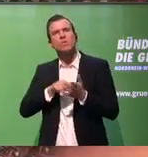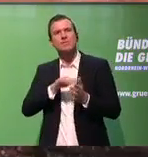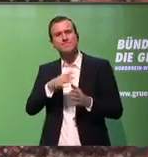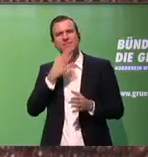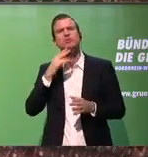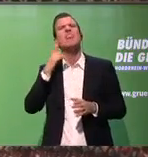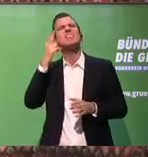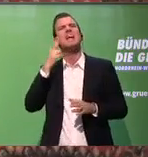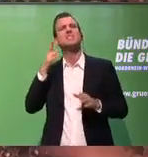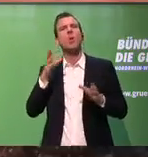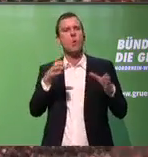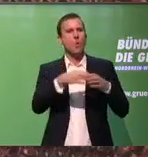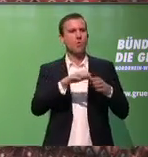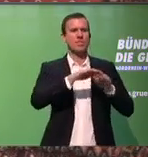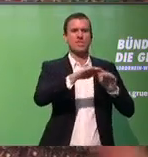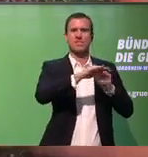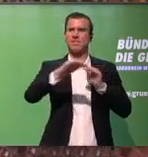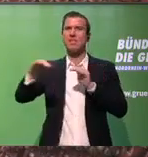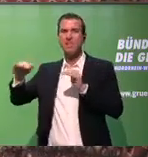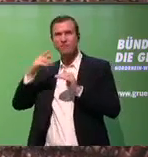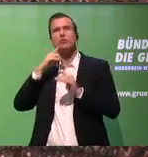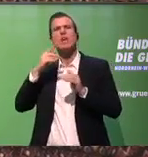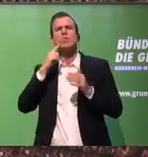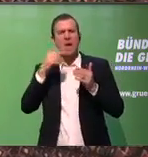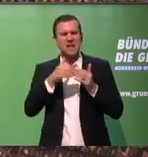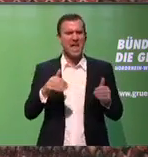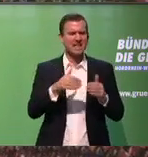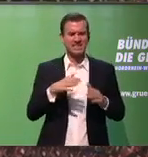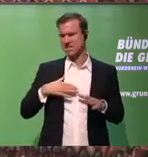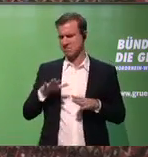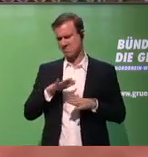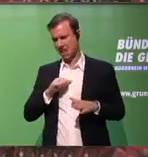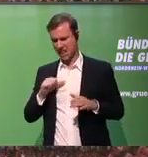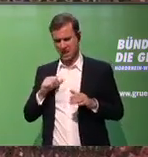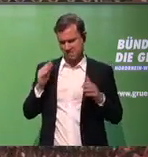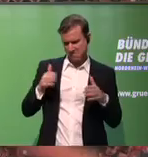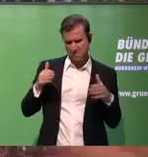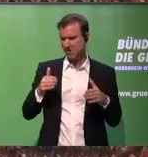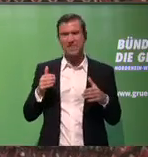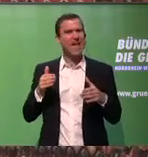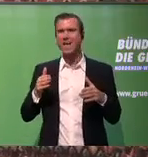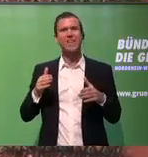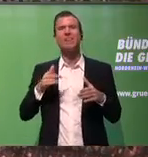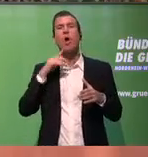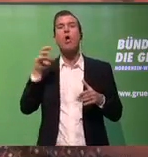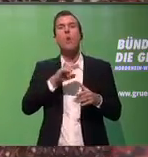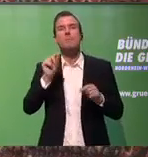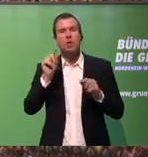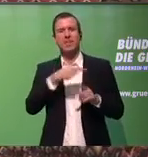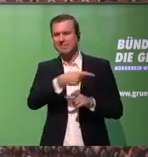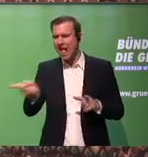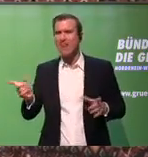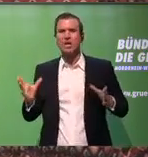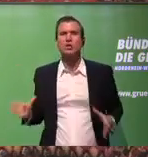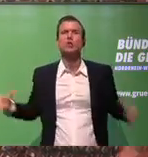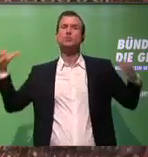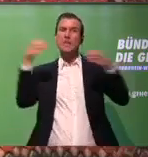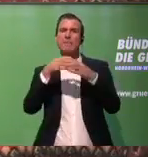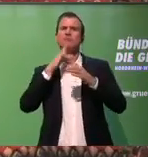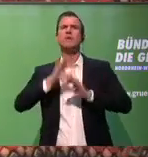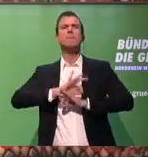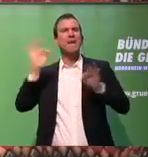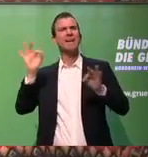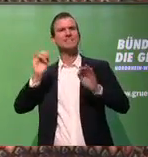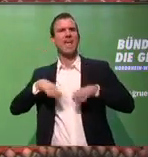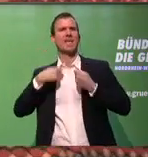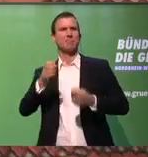Nationen zusammen, ja, jenseits der Grenzen der Nationen, für sich alle, ja, etwas Besseres erreichen können. Das ist